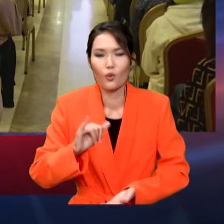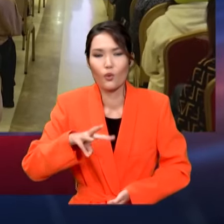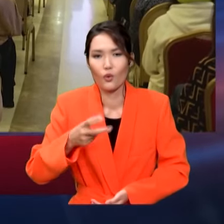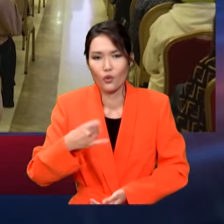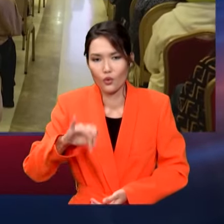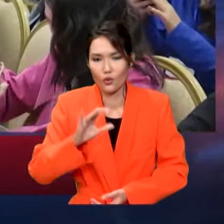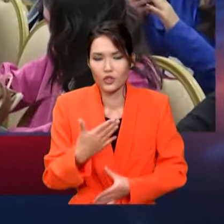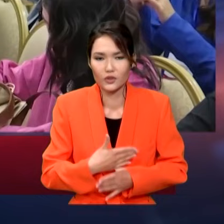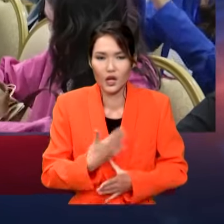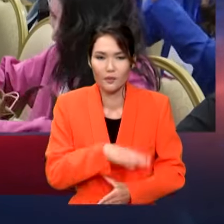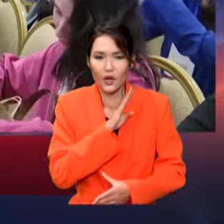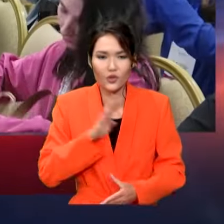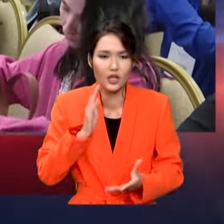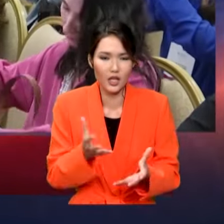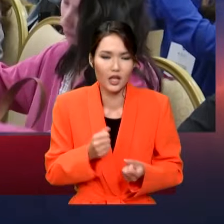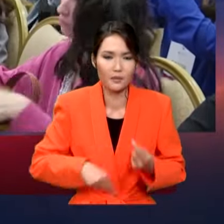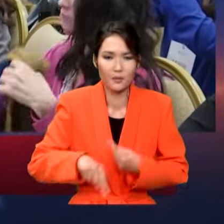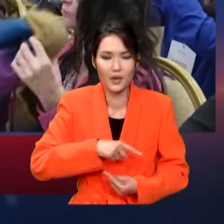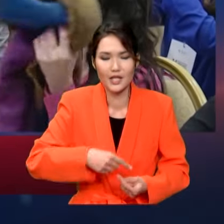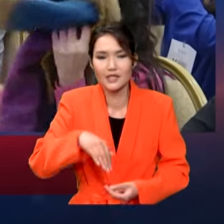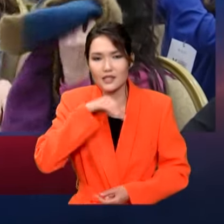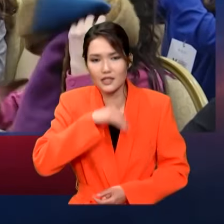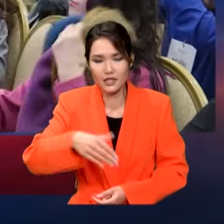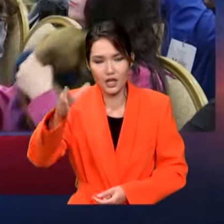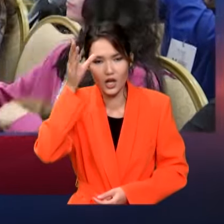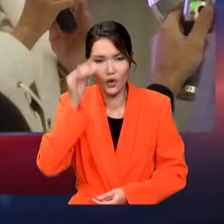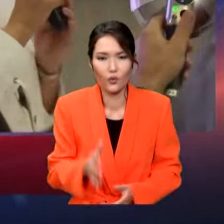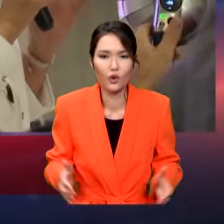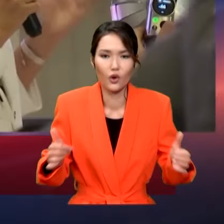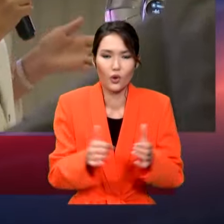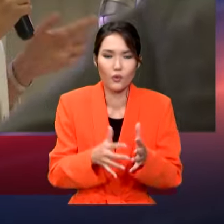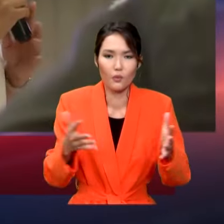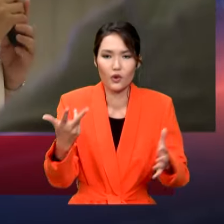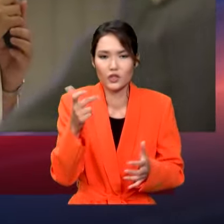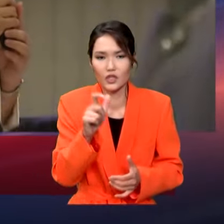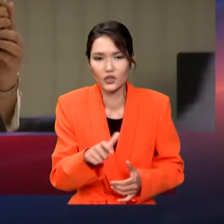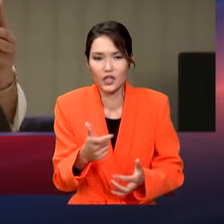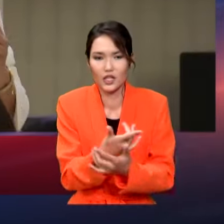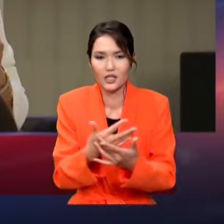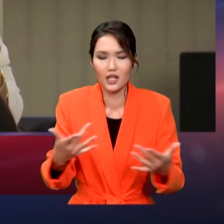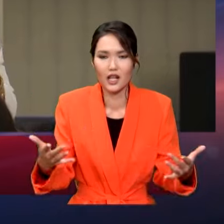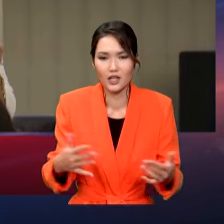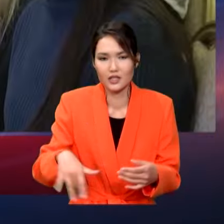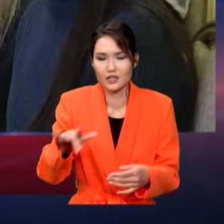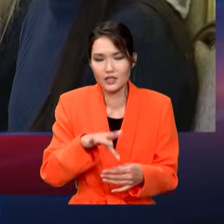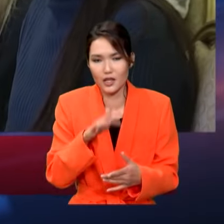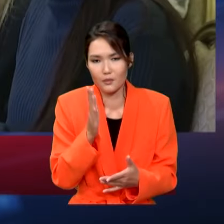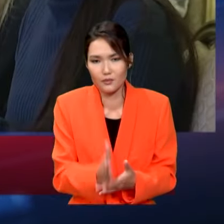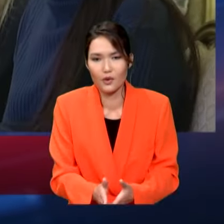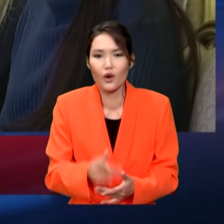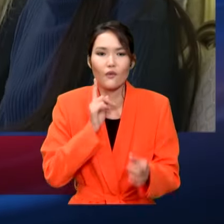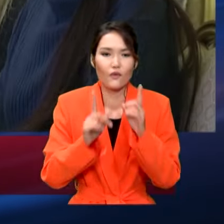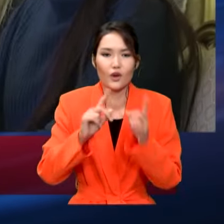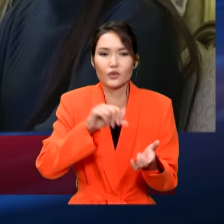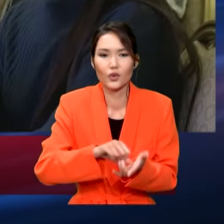Фонд помогает женщинам получить бизнес-навыки и объединяет больше 300 человек из разных уголков страны. В форуме участвовали